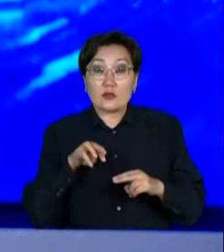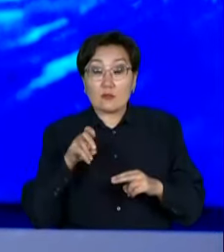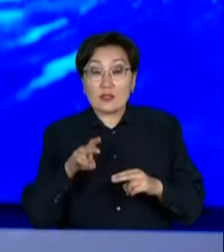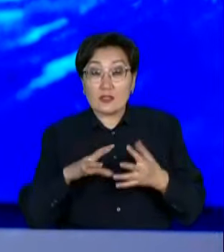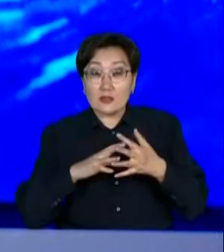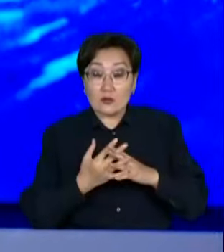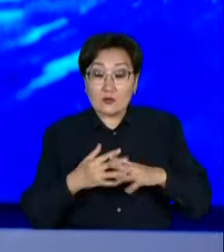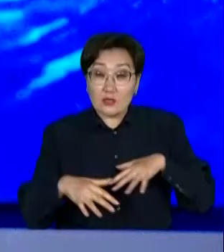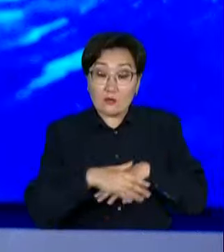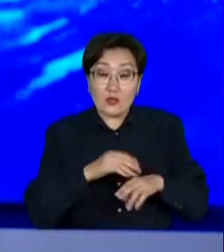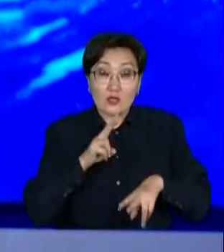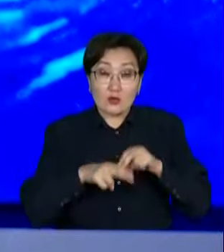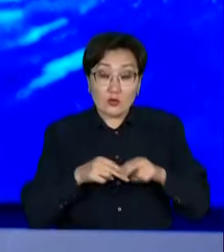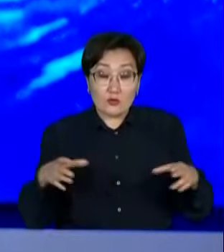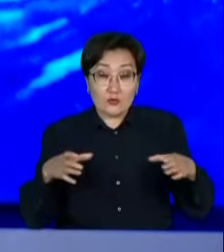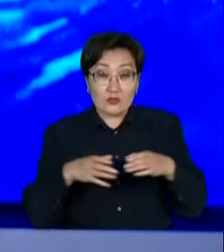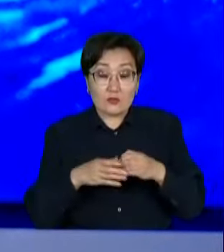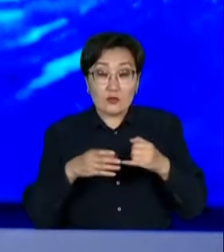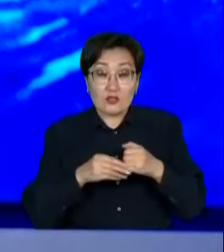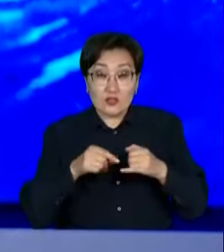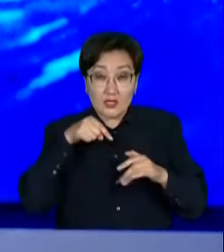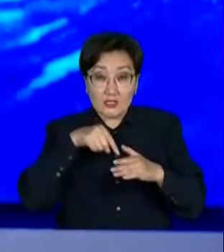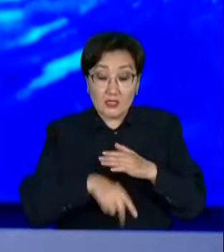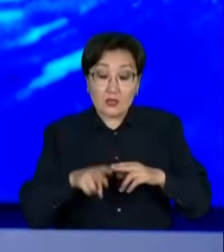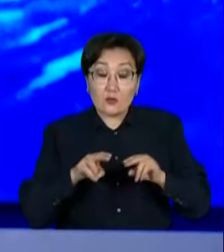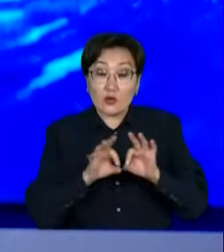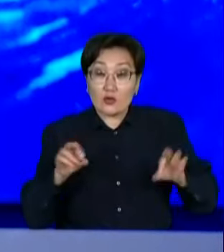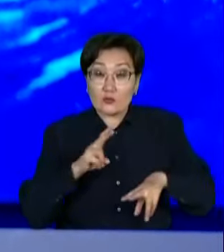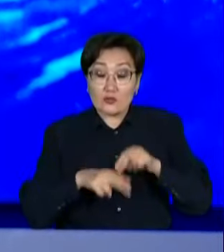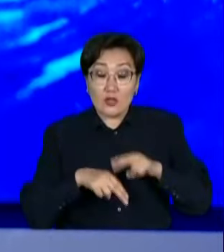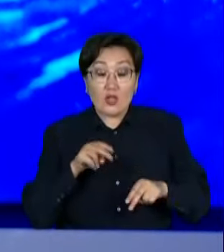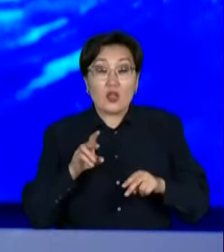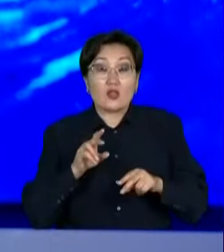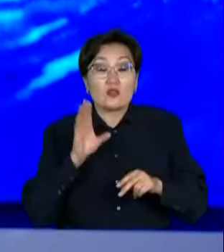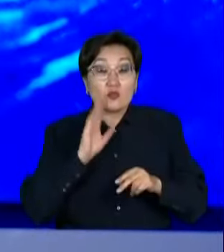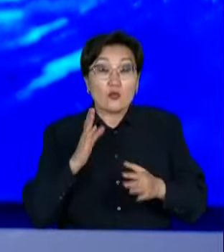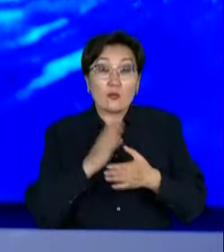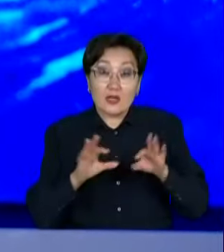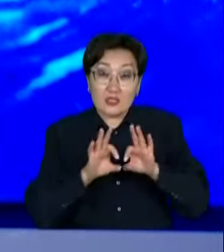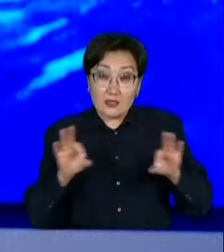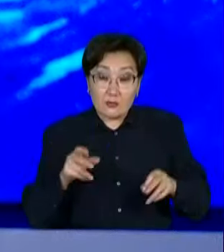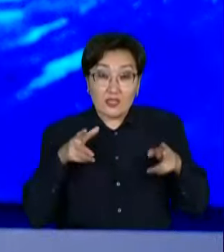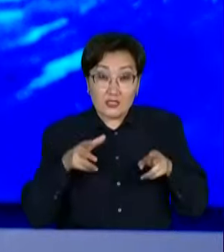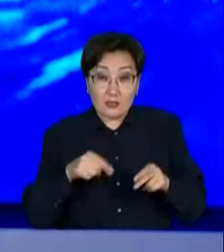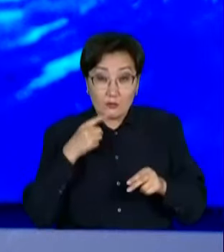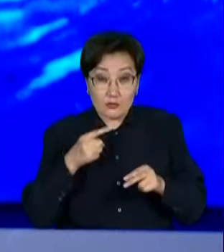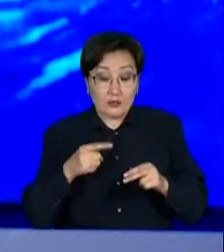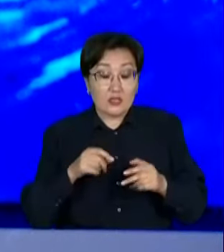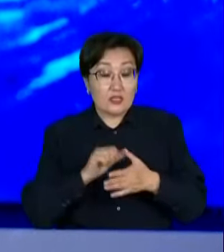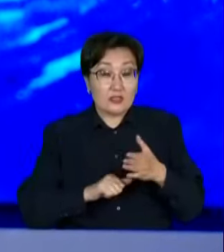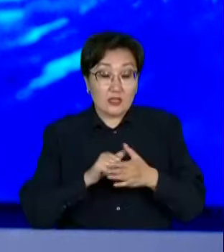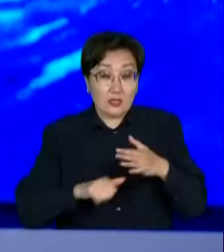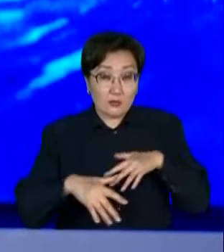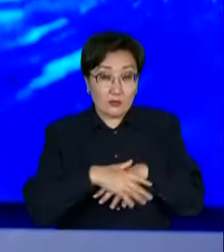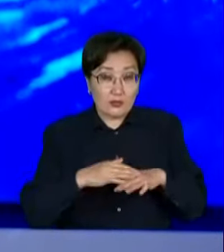жұрт құрылыс мекемесінің жер астына құбыр төсеу үшін су келіп тұрған желіні кесіп кеткенін айтады. Салдарынан көпшілік тіршілік нәріне